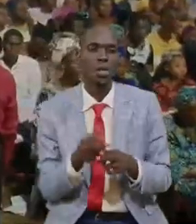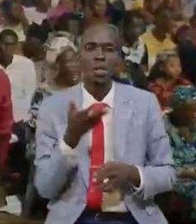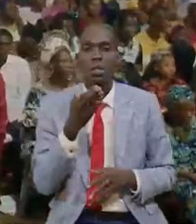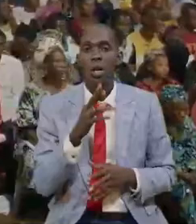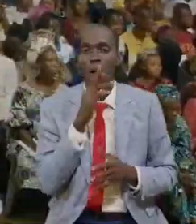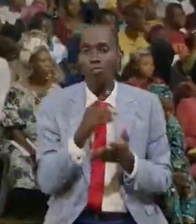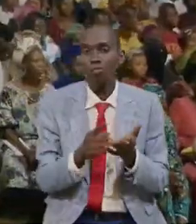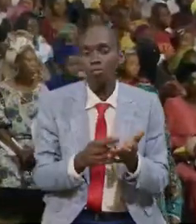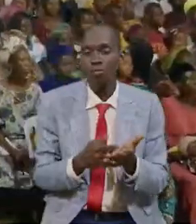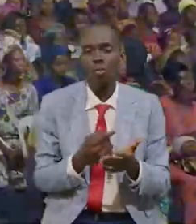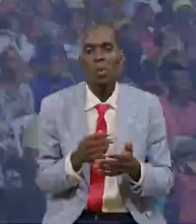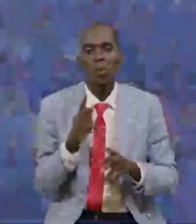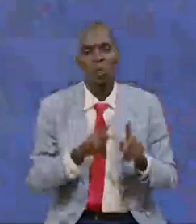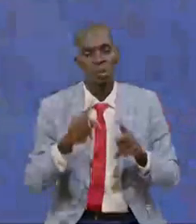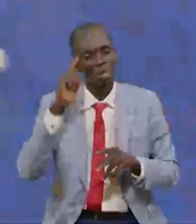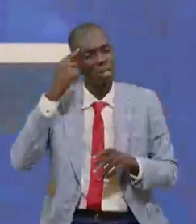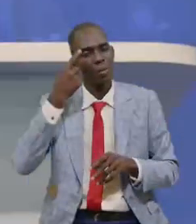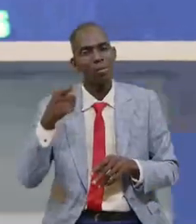des fois, des gens croient